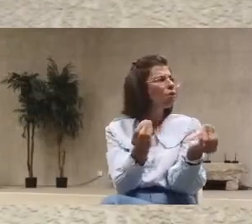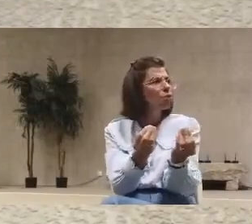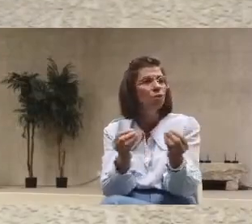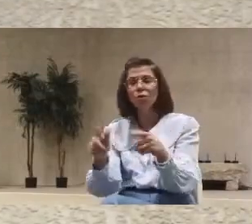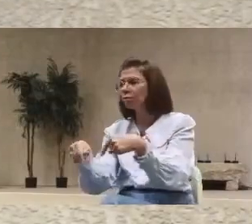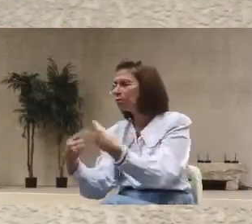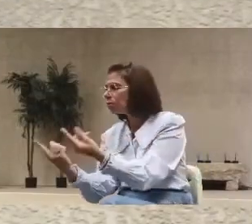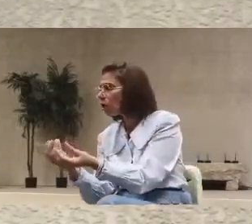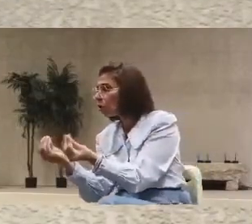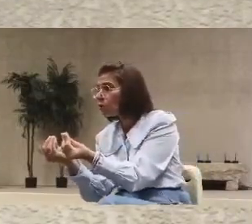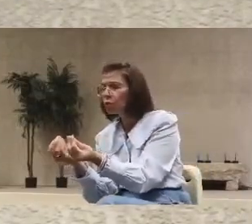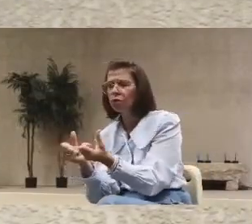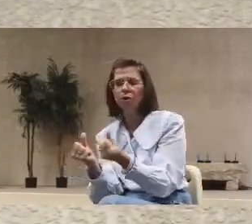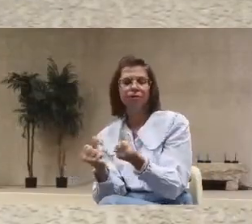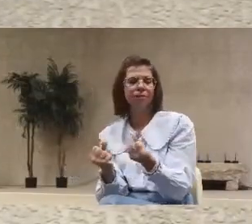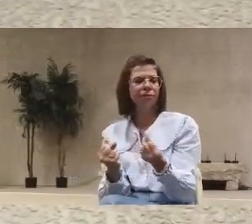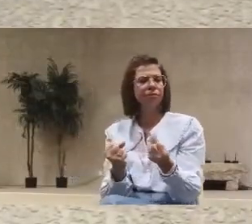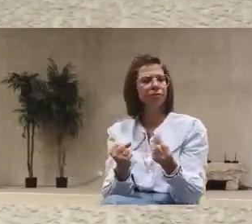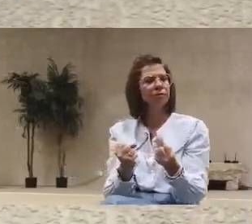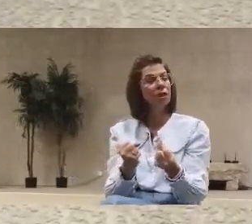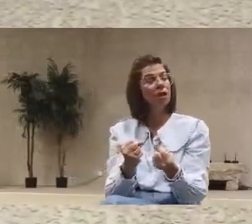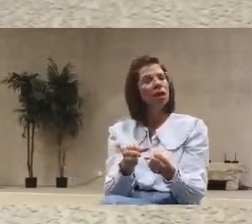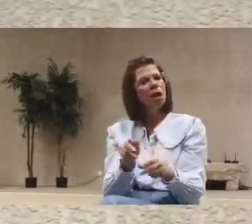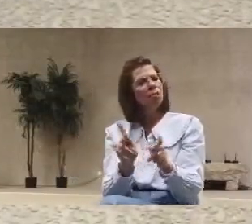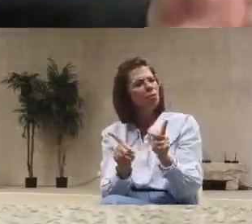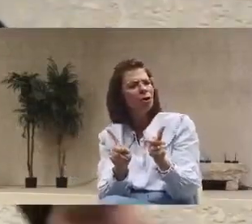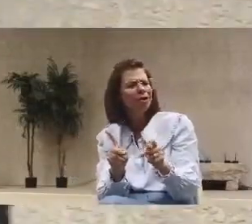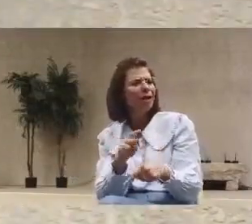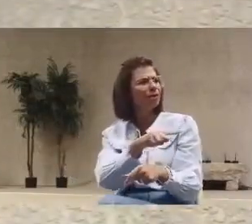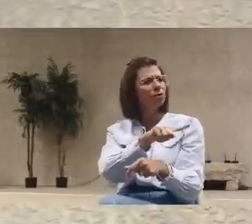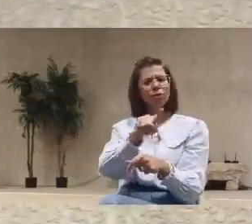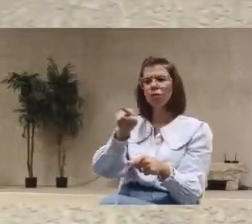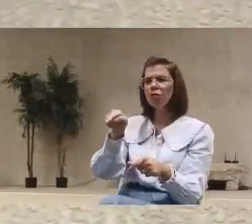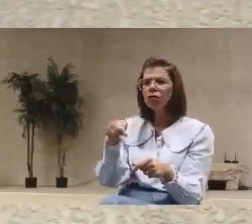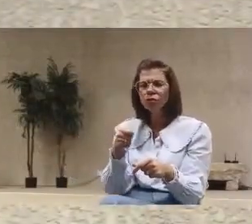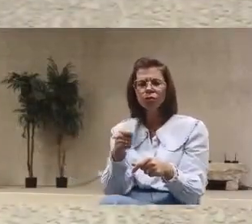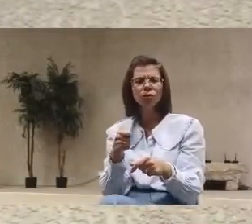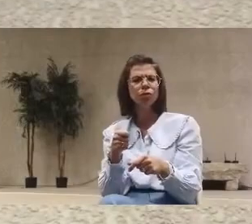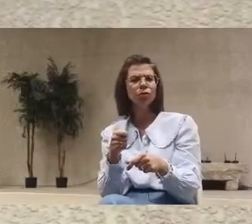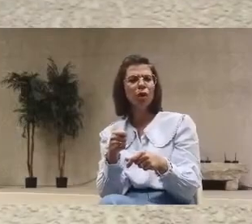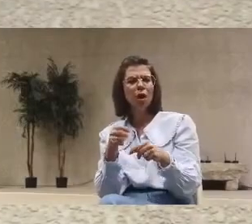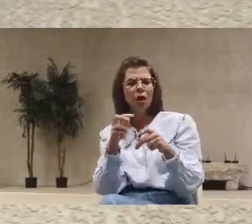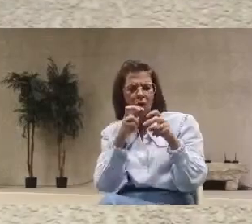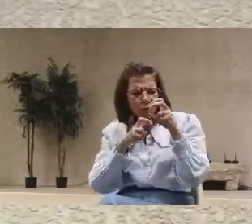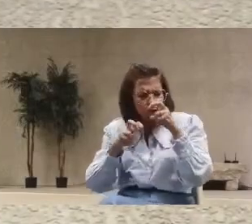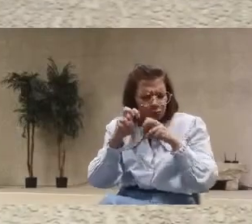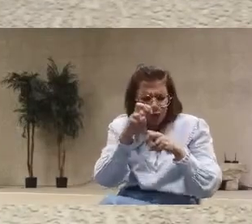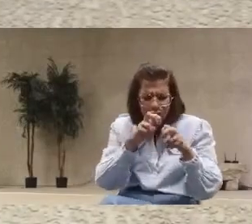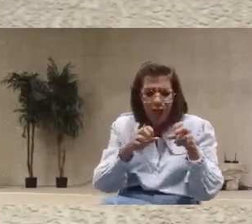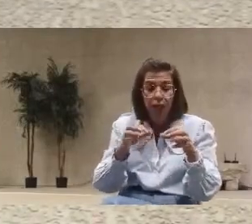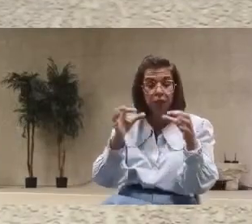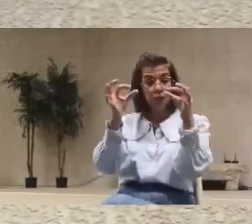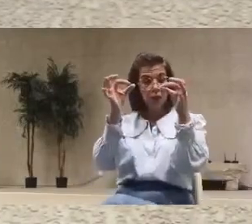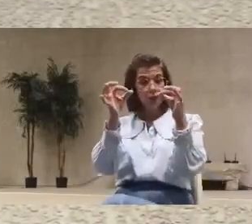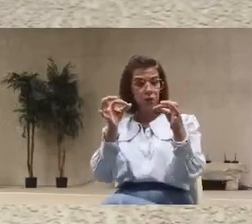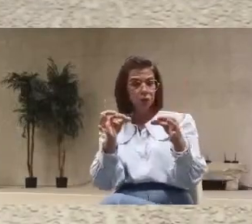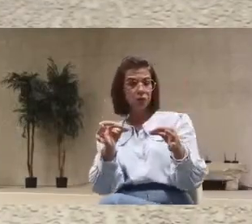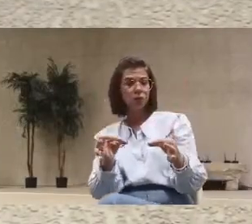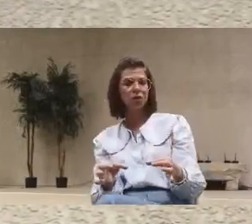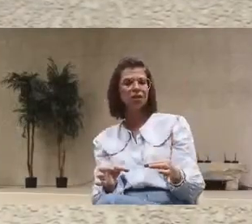et comme il faut, et il semble que ceux qui n'en font aucun cas de la justice semblent même prospérer.